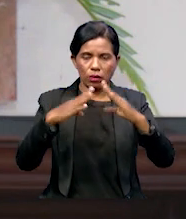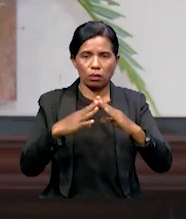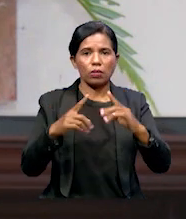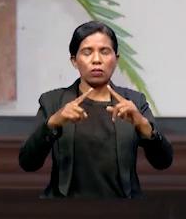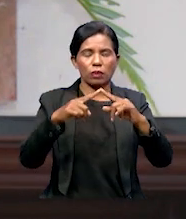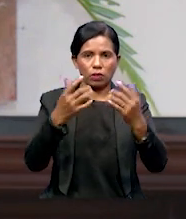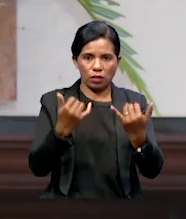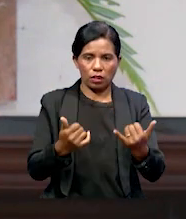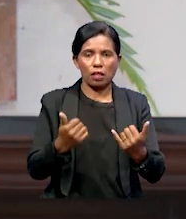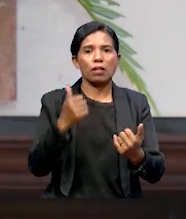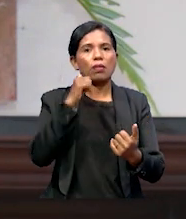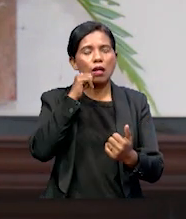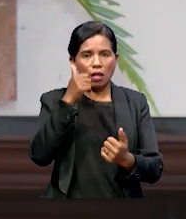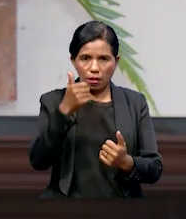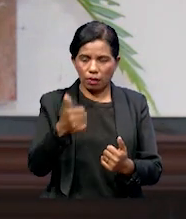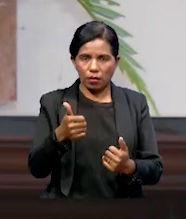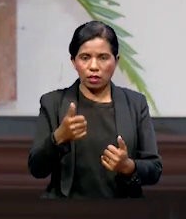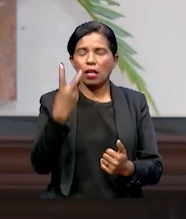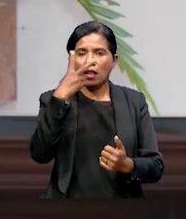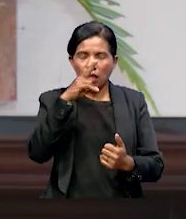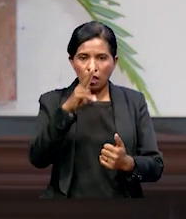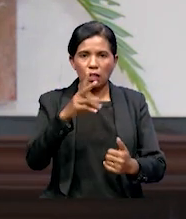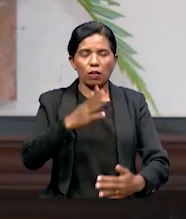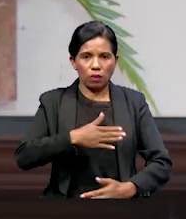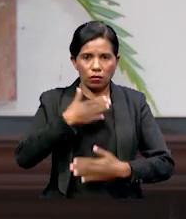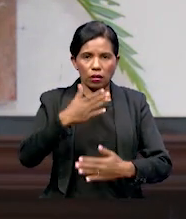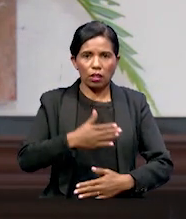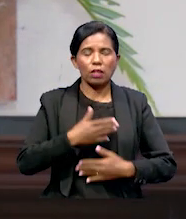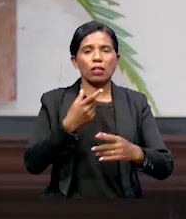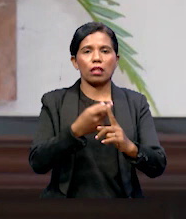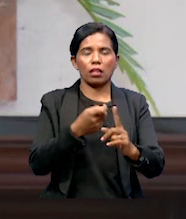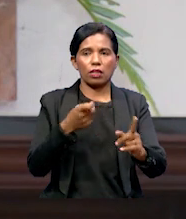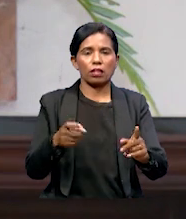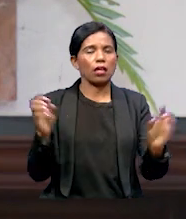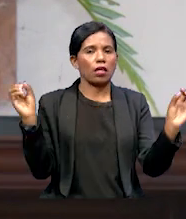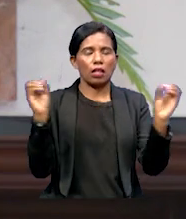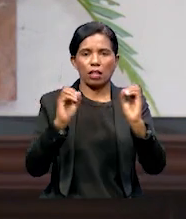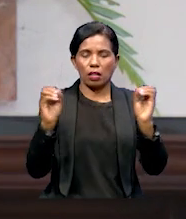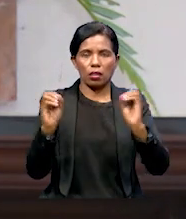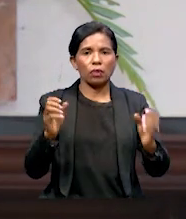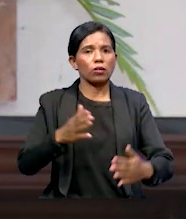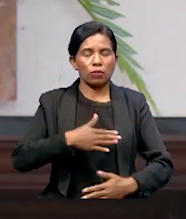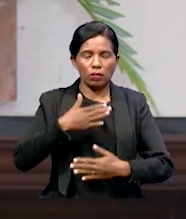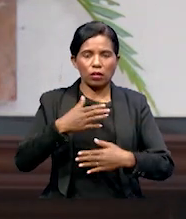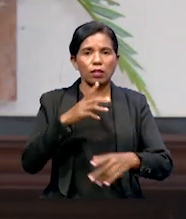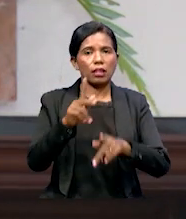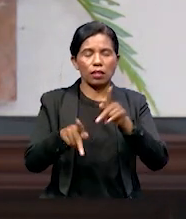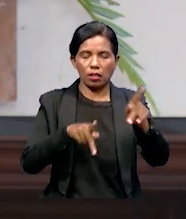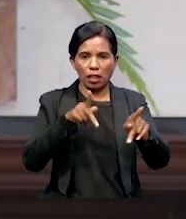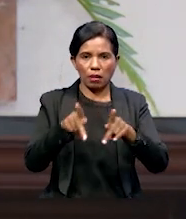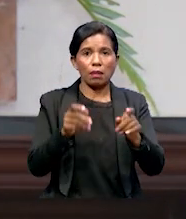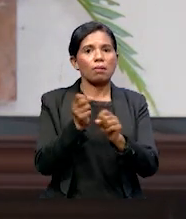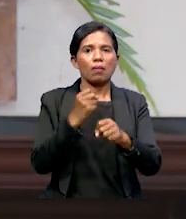no aban. Hare duni kata solo kidane. Laos solo kidane be ita ema mak